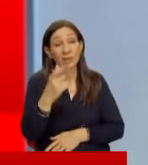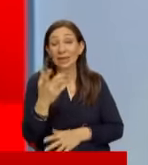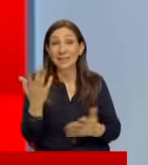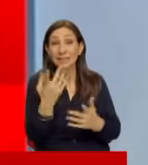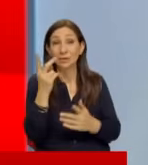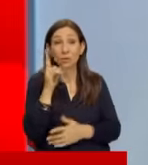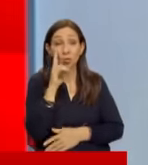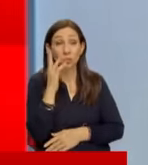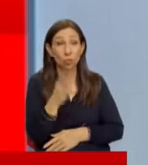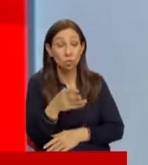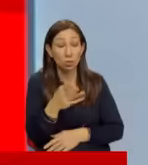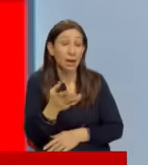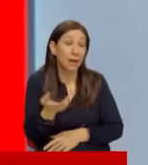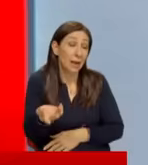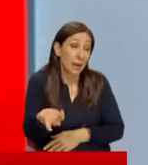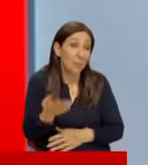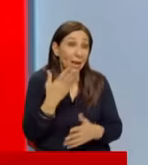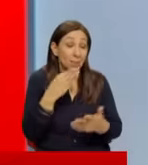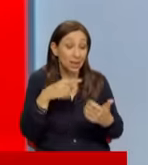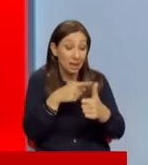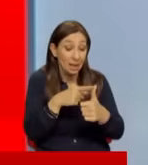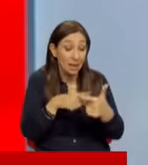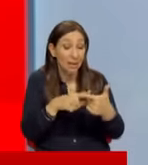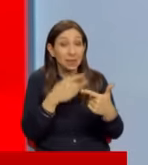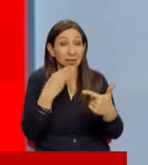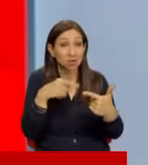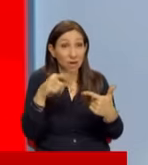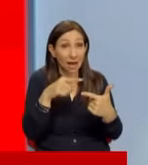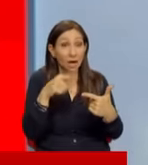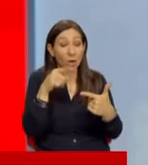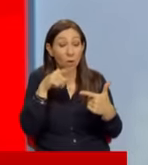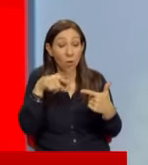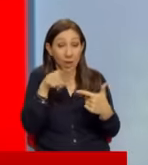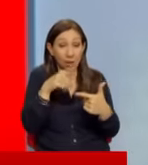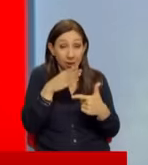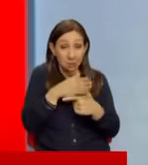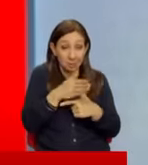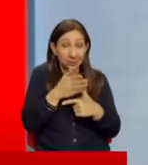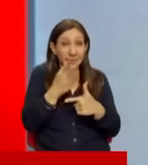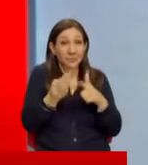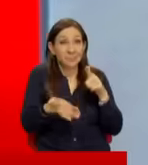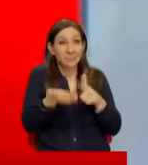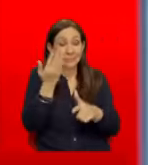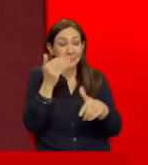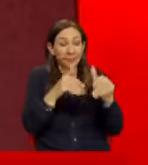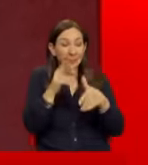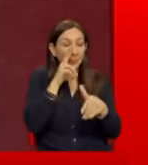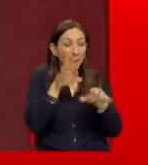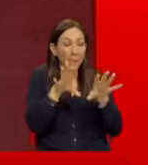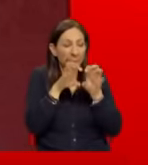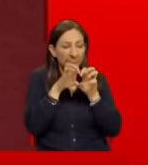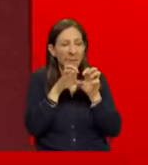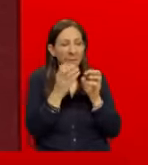nasıl bir sonuç. Hem emekliler hem de gençler ve onların aslında daha fazla seçim sonucunun